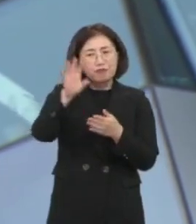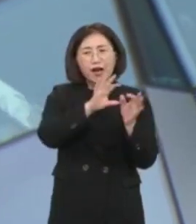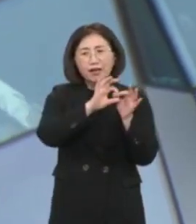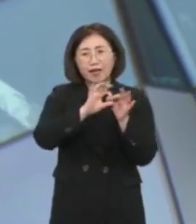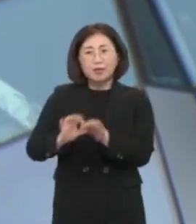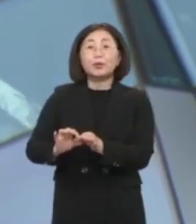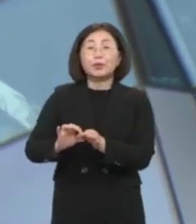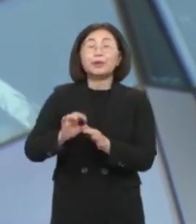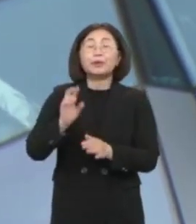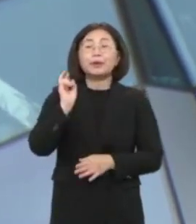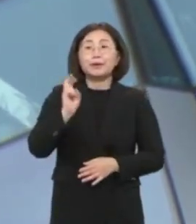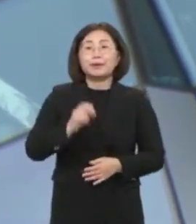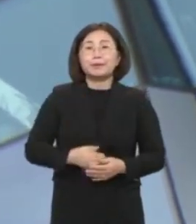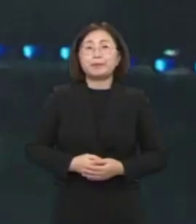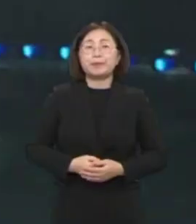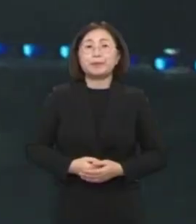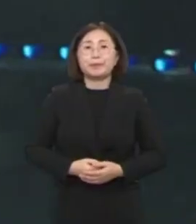TJB 장석영입니다.